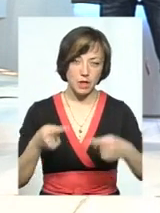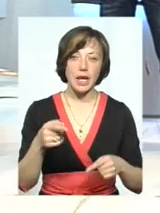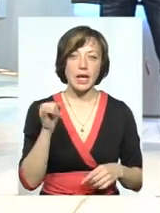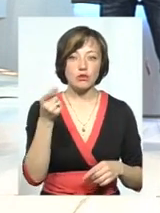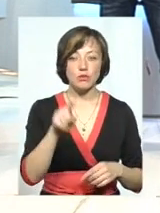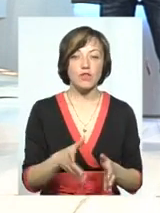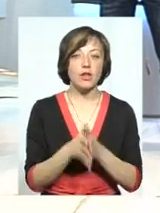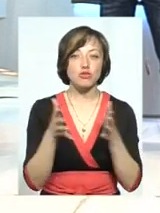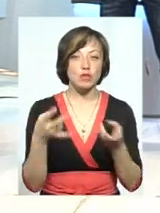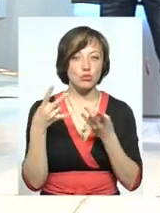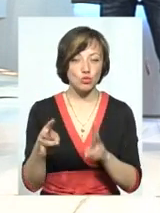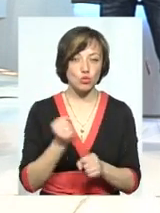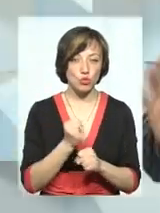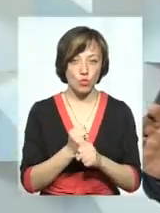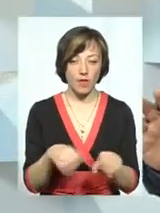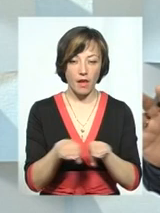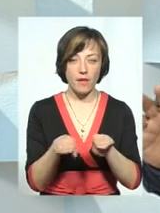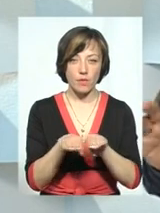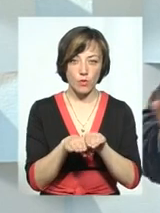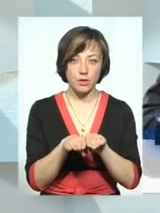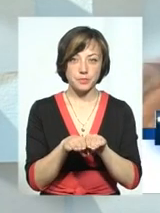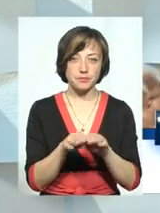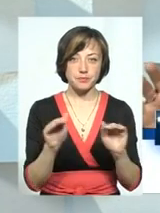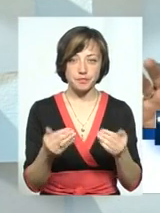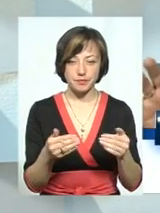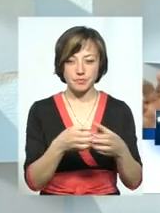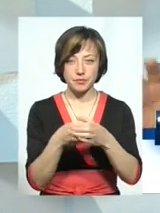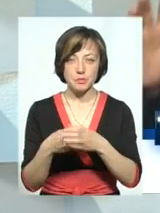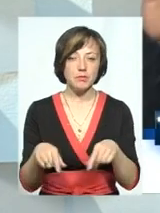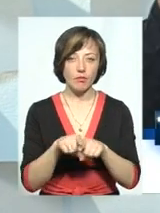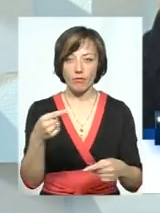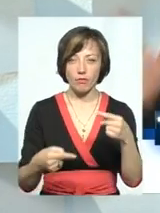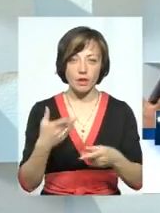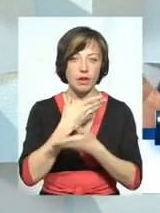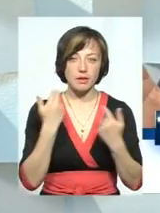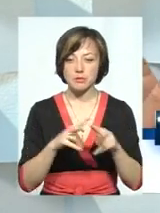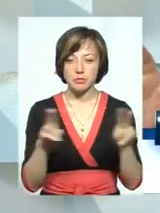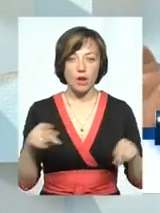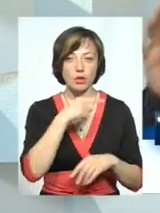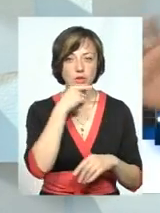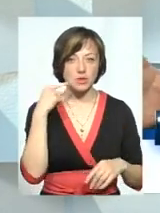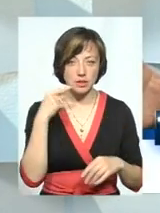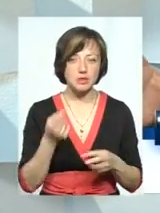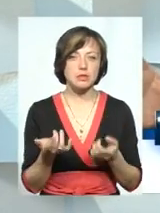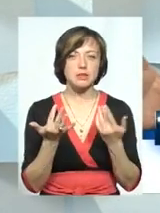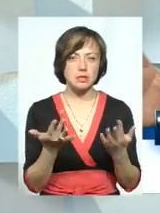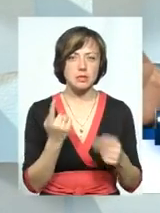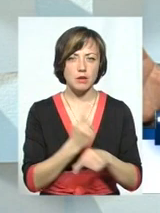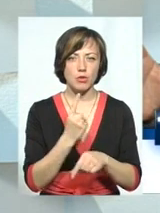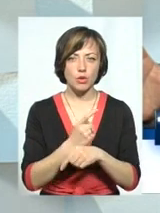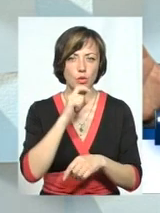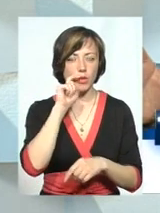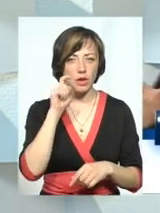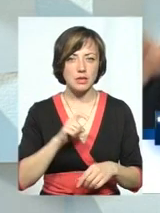що вони величезну шкоду роблять на фоні, знову ж, невеличких, тут теж спору нема. Та ж сама Росія, скільки заборонили